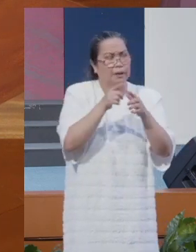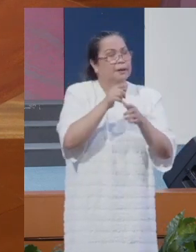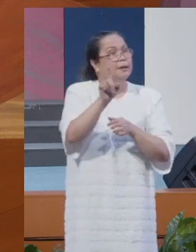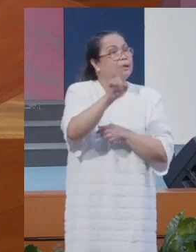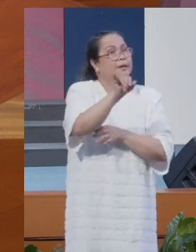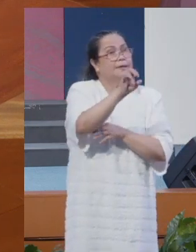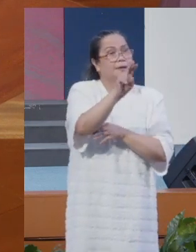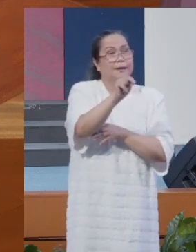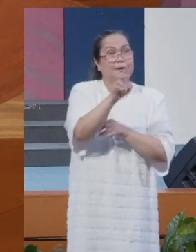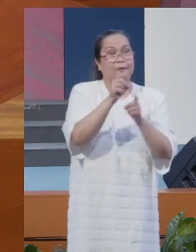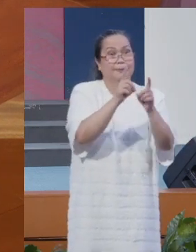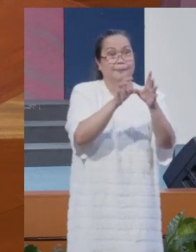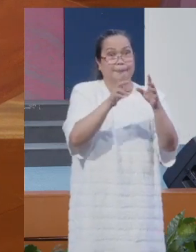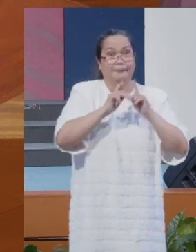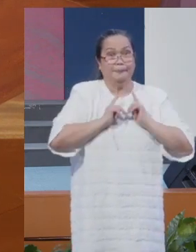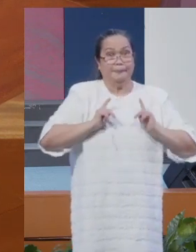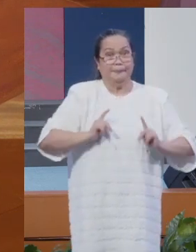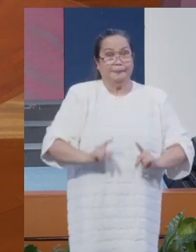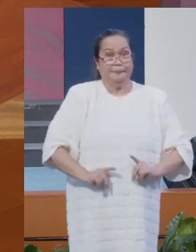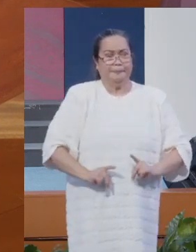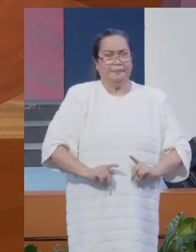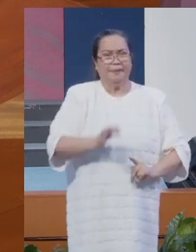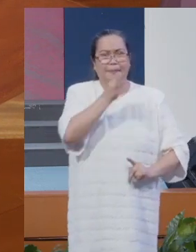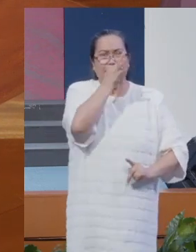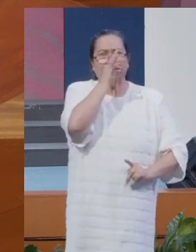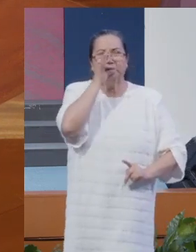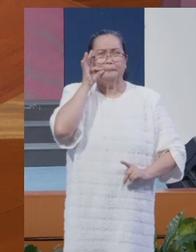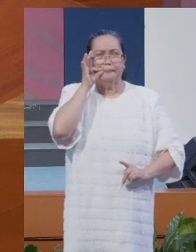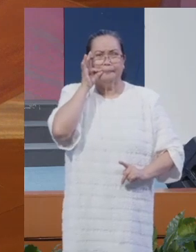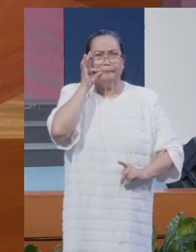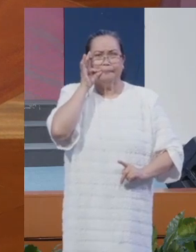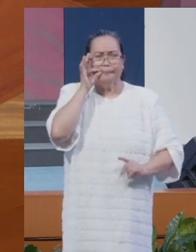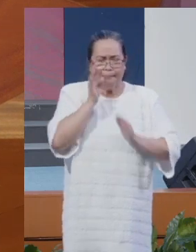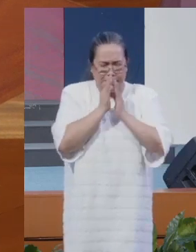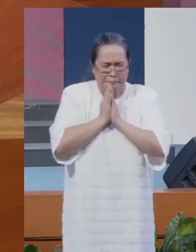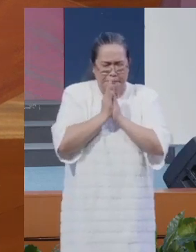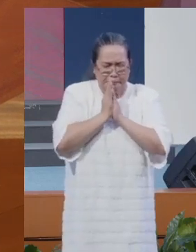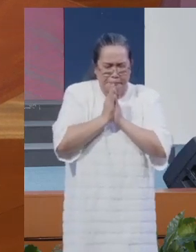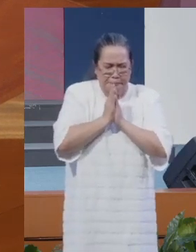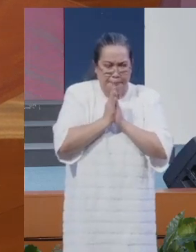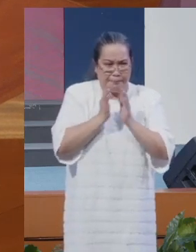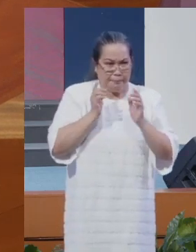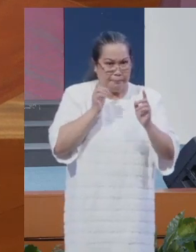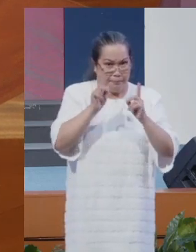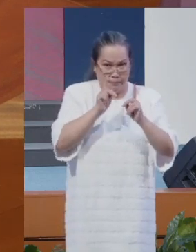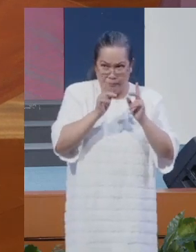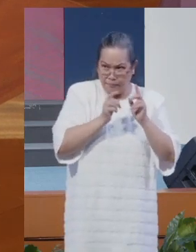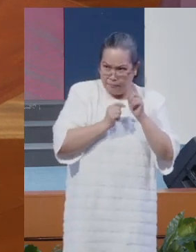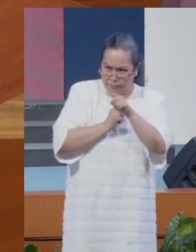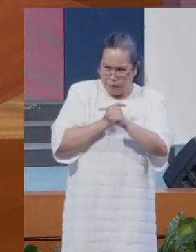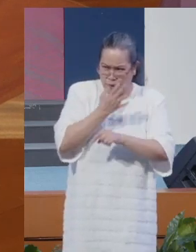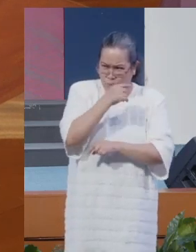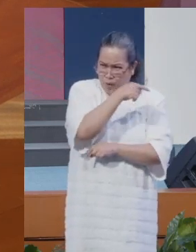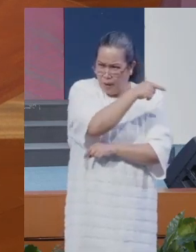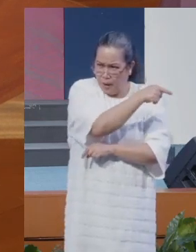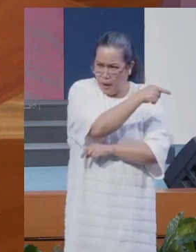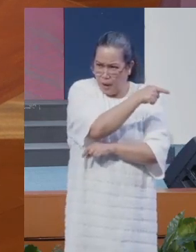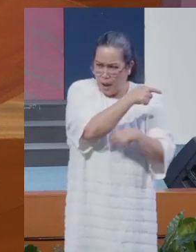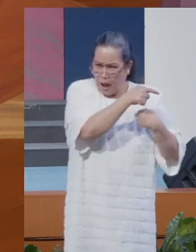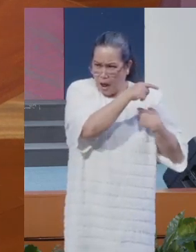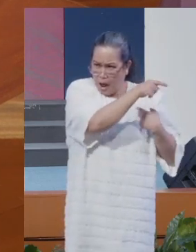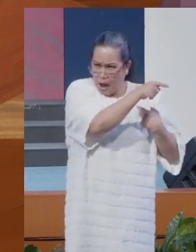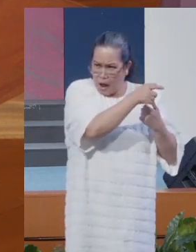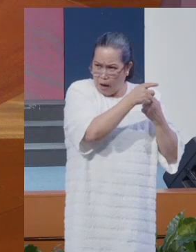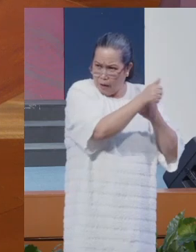John's disciples and the Pharisees were fasting, and people came and said to him, why do John's disciples and the disciples